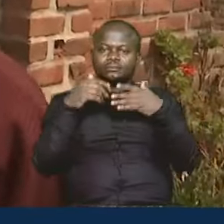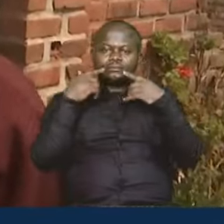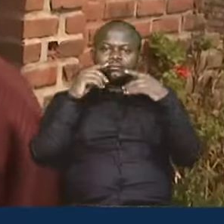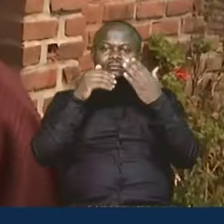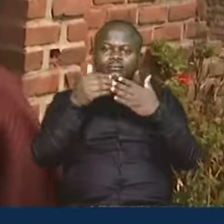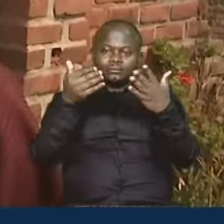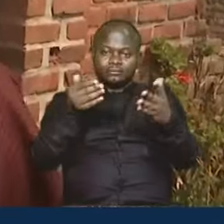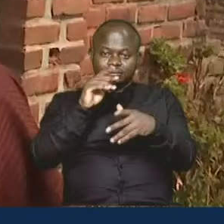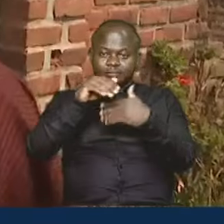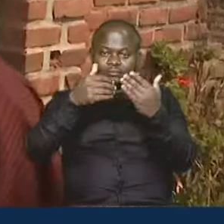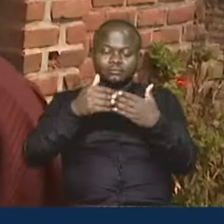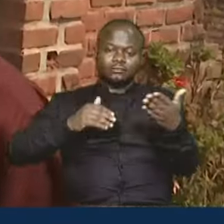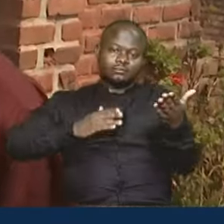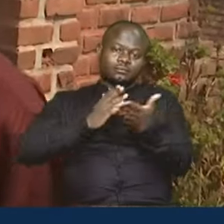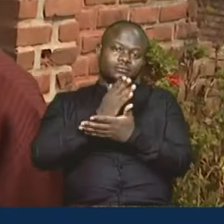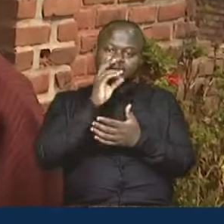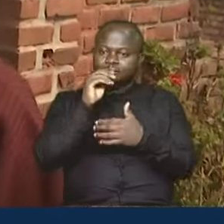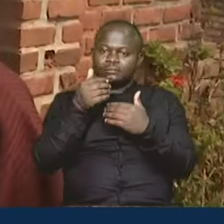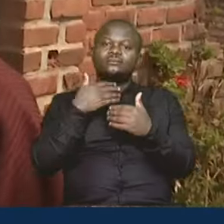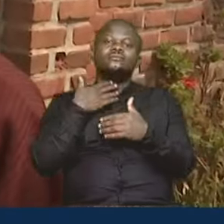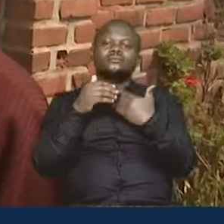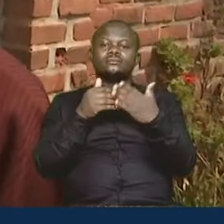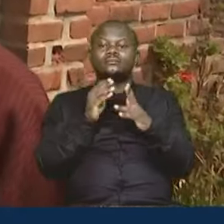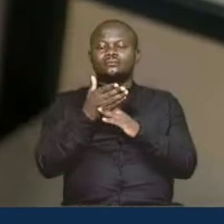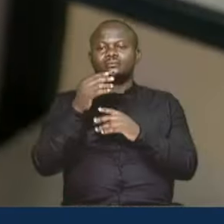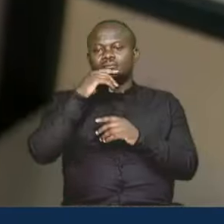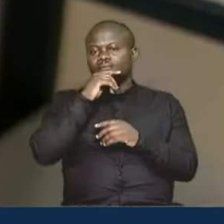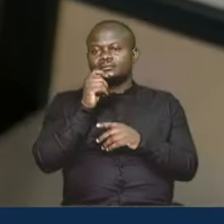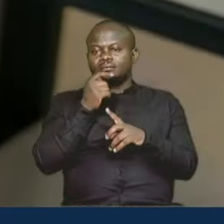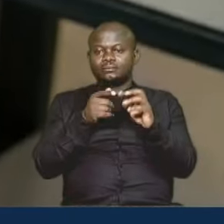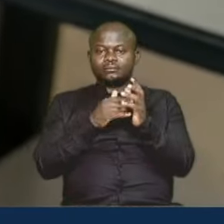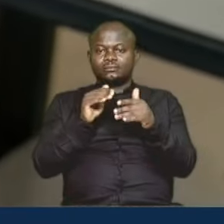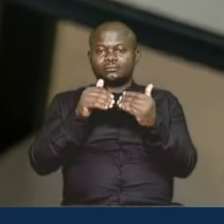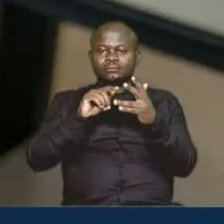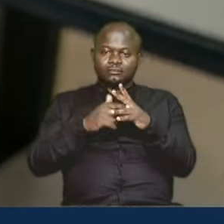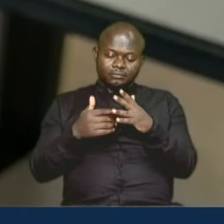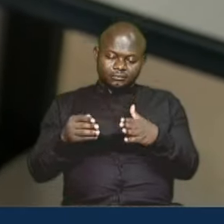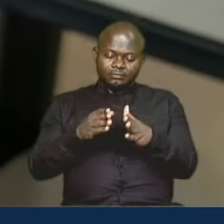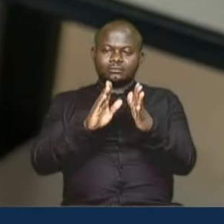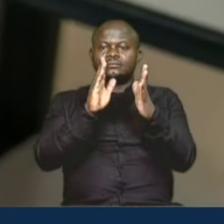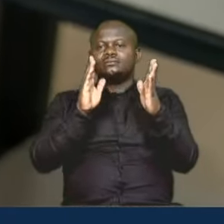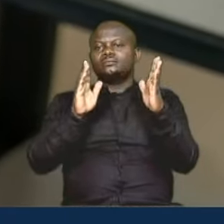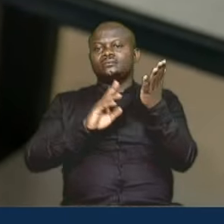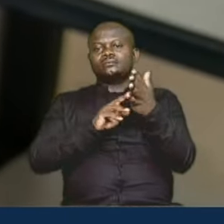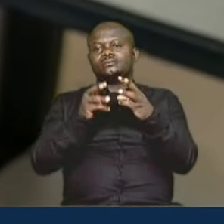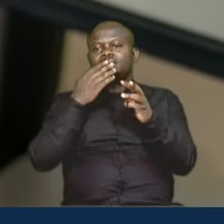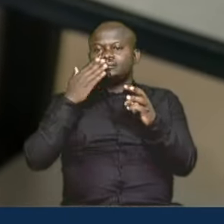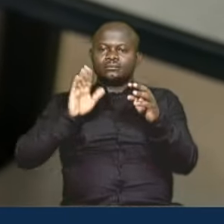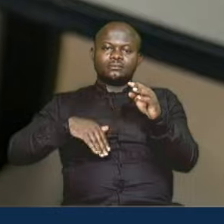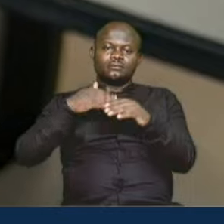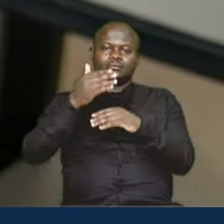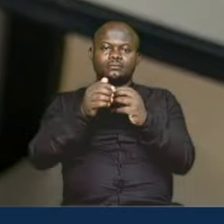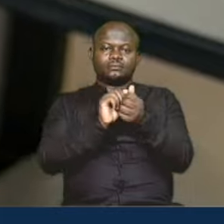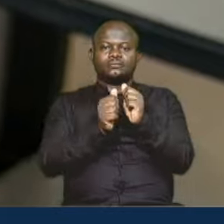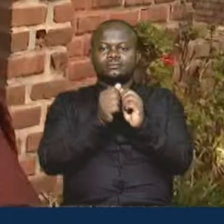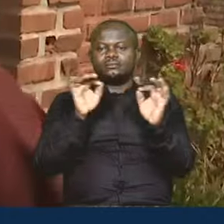kuba buri wese afite uburenganzira bwo kuvuga icyo ashaka ku mbuga nkoranyambaga no gushinga imiyoboro runaka hari ababikoresha mu buryo bubi bigasenya